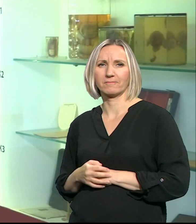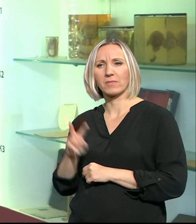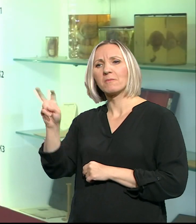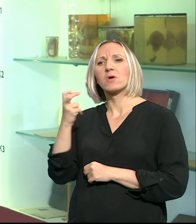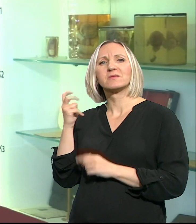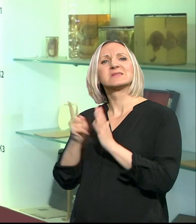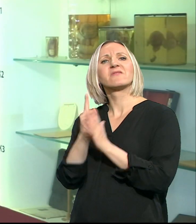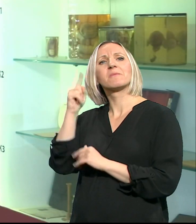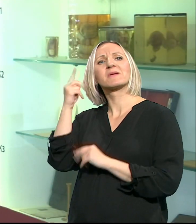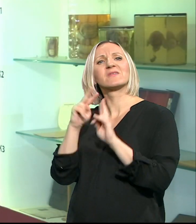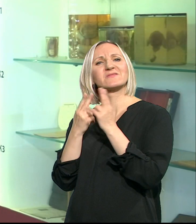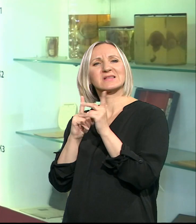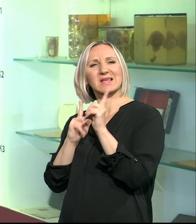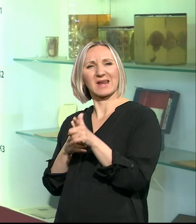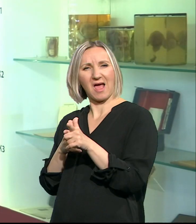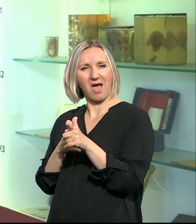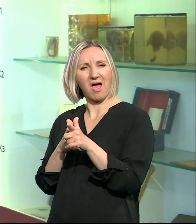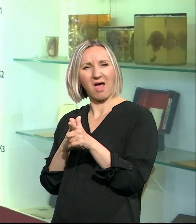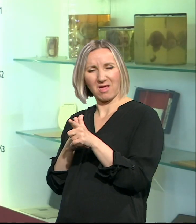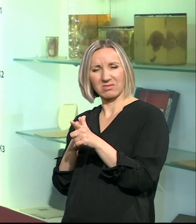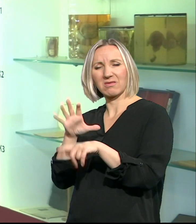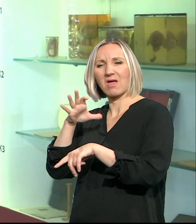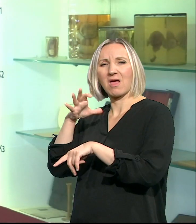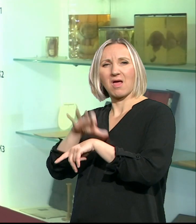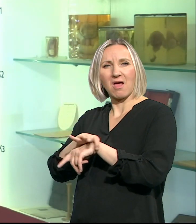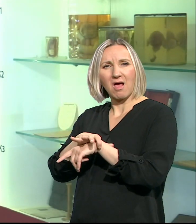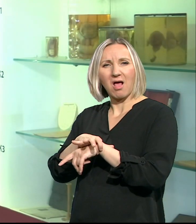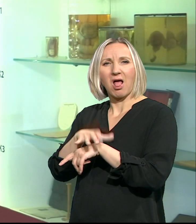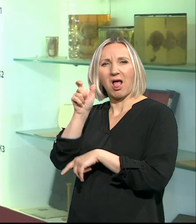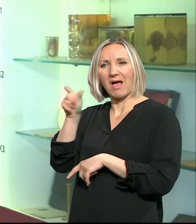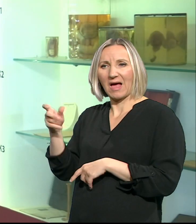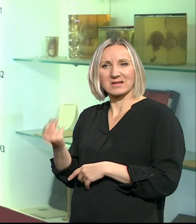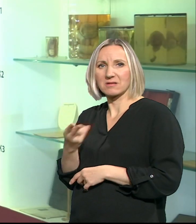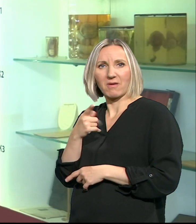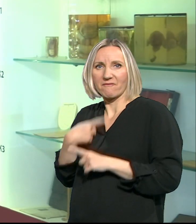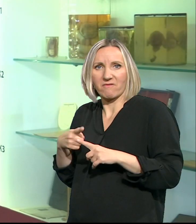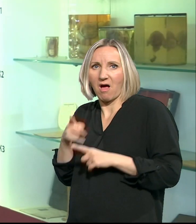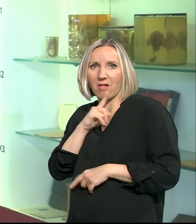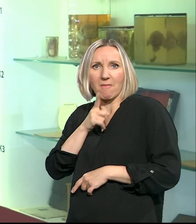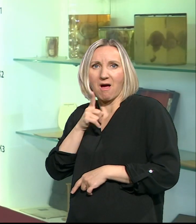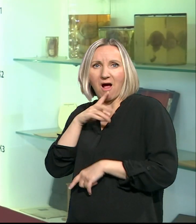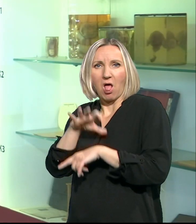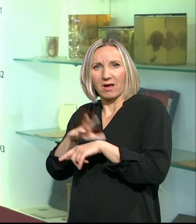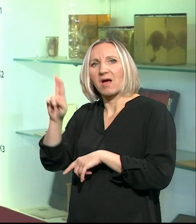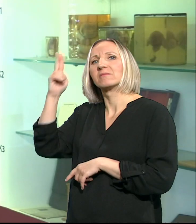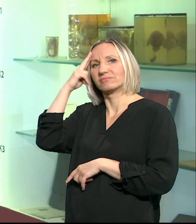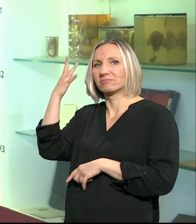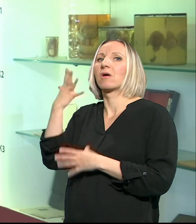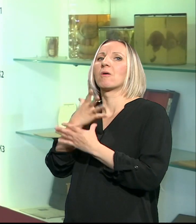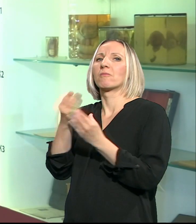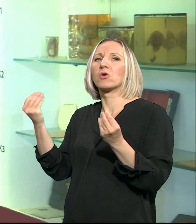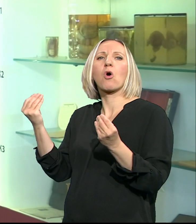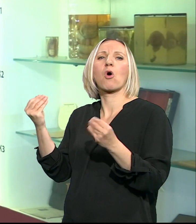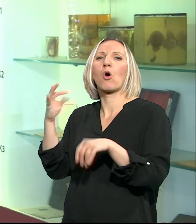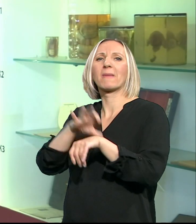Prvog svetskog rata i medicinari, s obzirom da je Srbija oskudevala u lekarima. Poznato je da je došlo mnogo